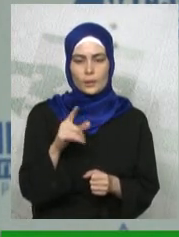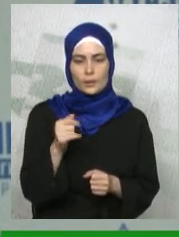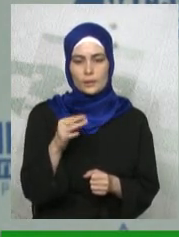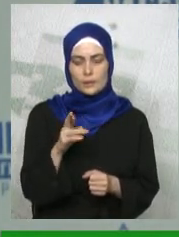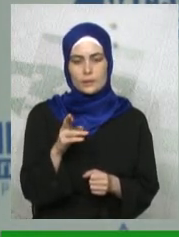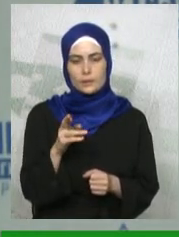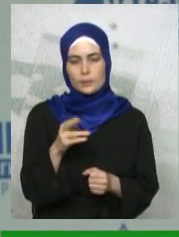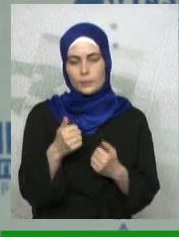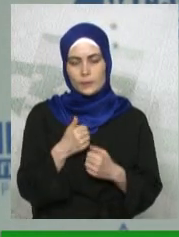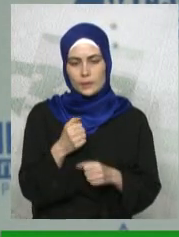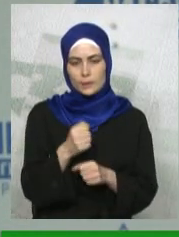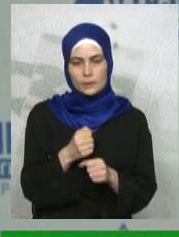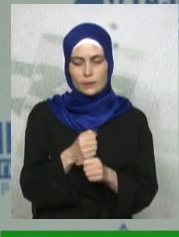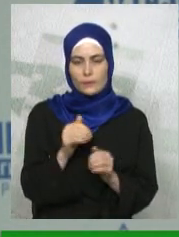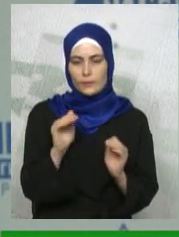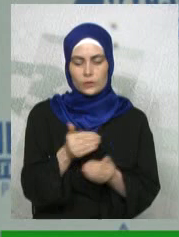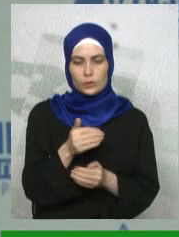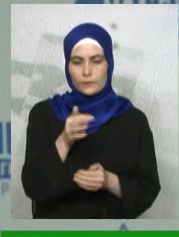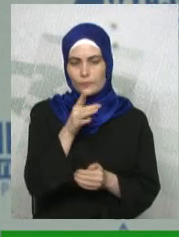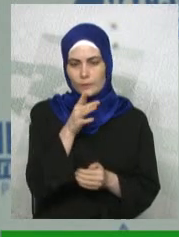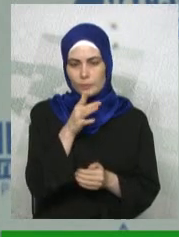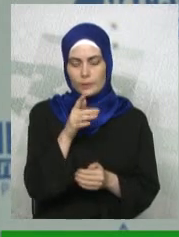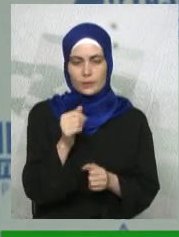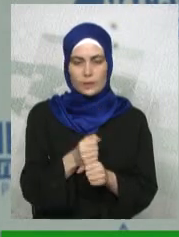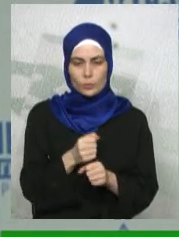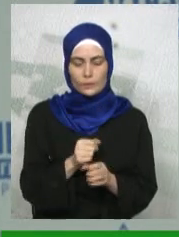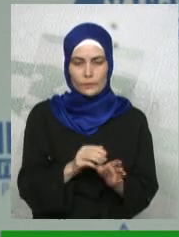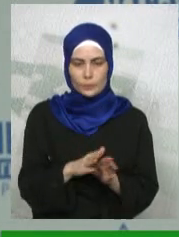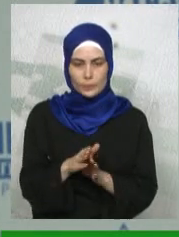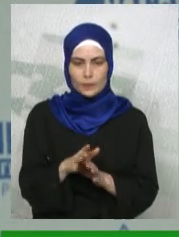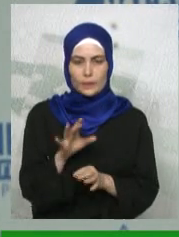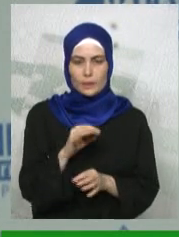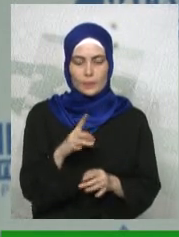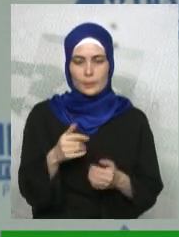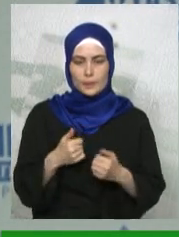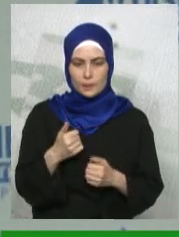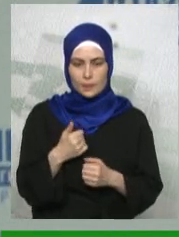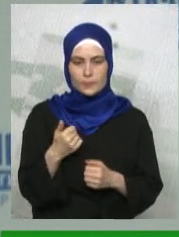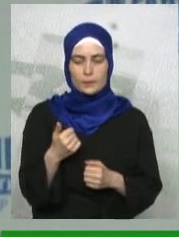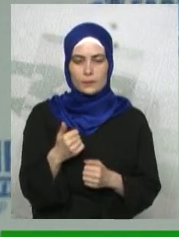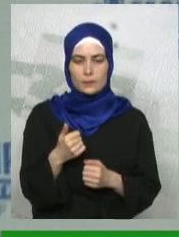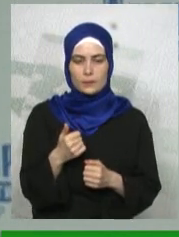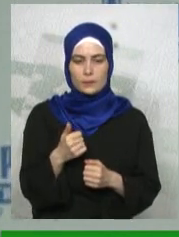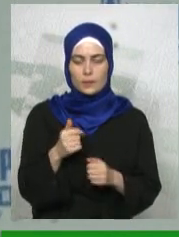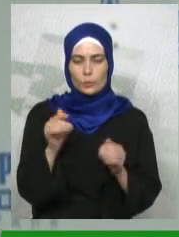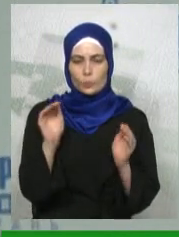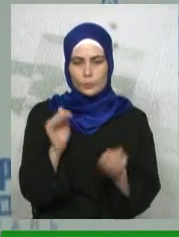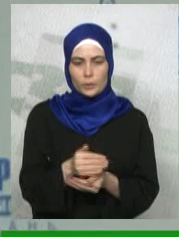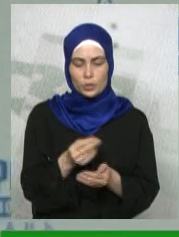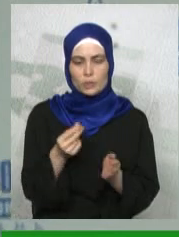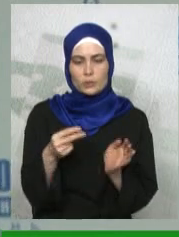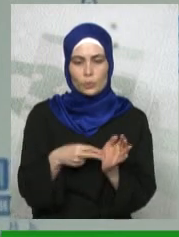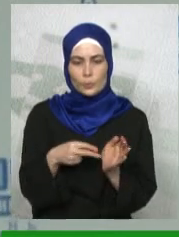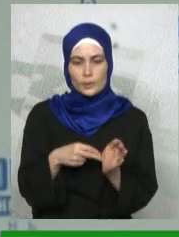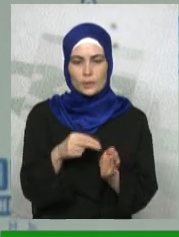кратчайшие, максимально сжатые сроки всю эту работу. И также мы постараемся значительно уменьшить стоимость тех